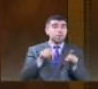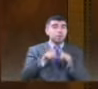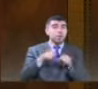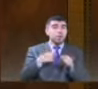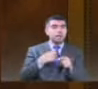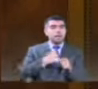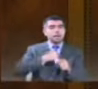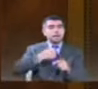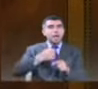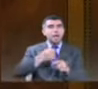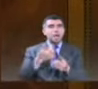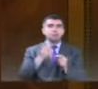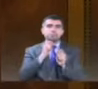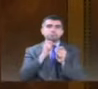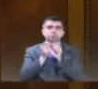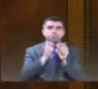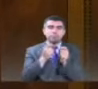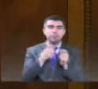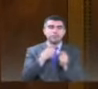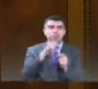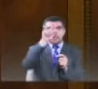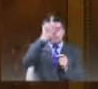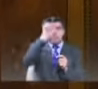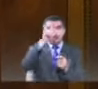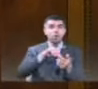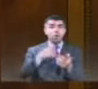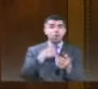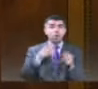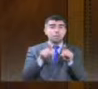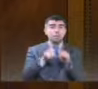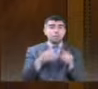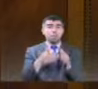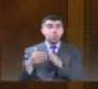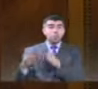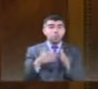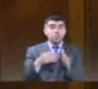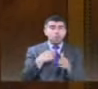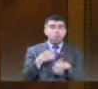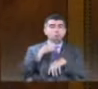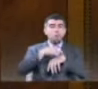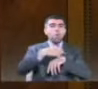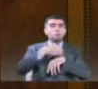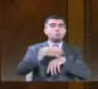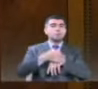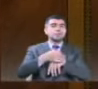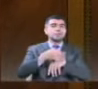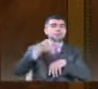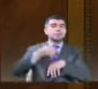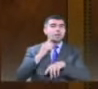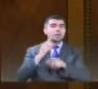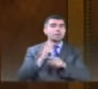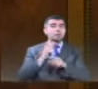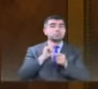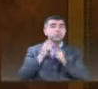على هذه المصالح. واما القضيه ديال سبتهم ليليا راه ما توقفاتش، ولكن غادي يجي الوقت ديالها في الوقت المناسب. والله